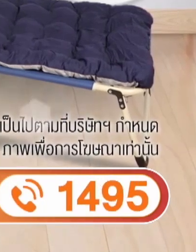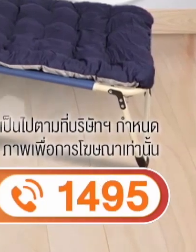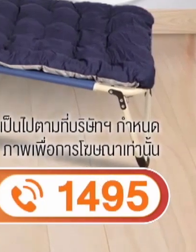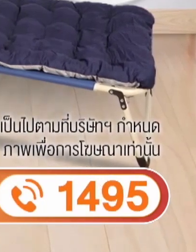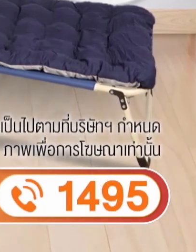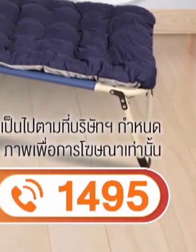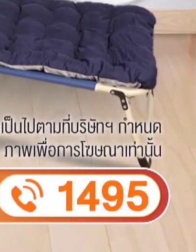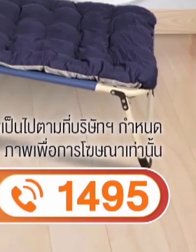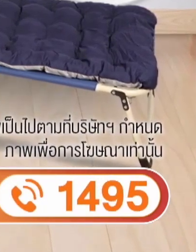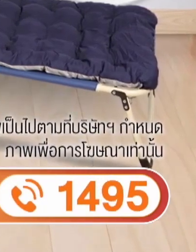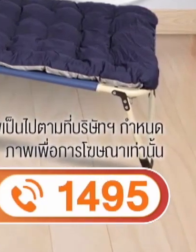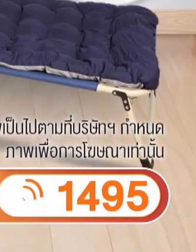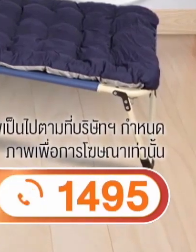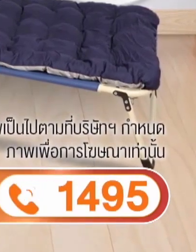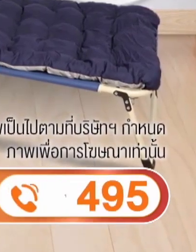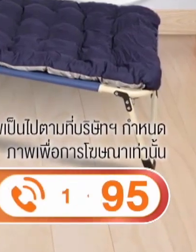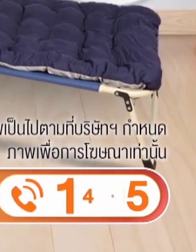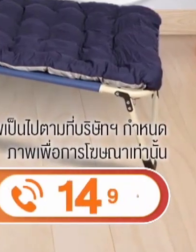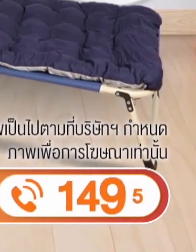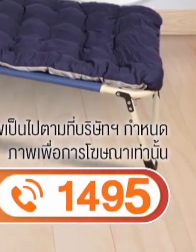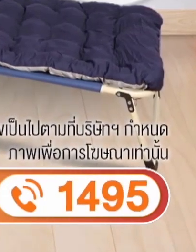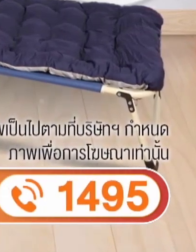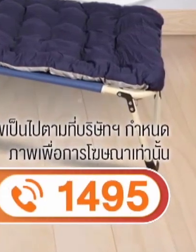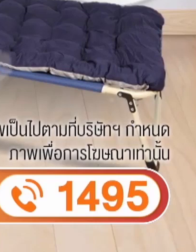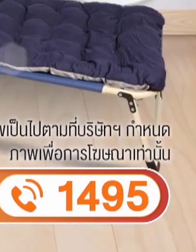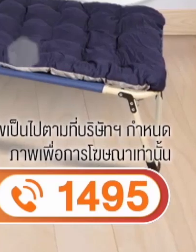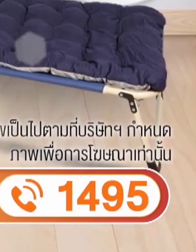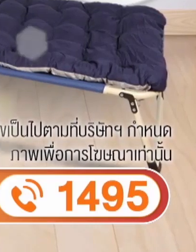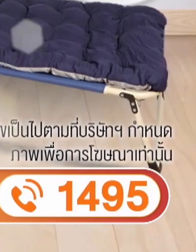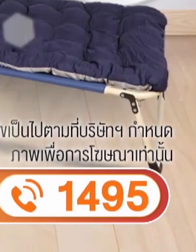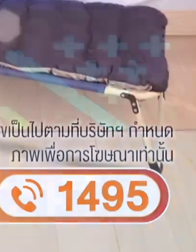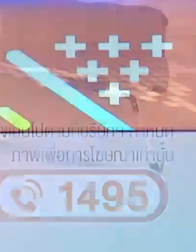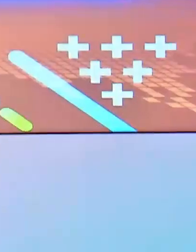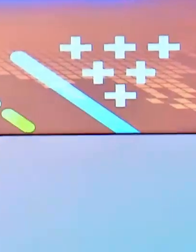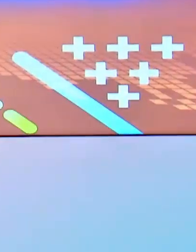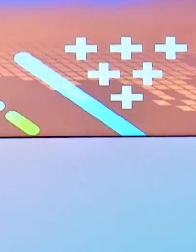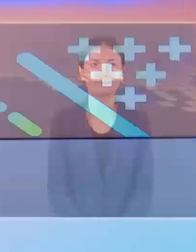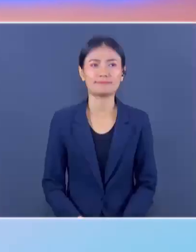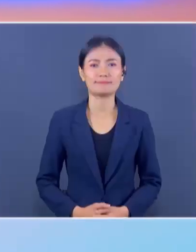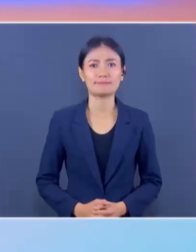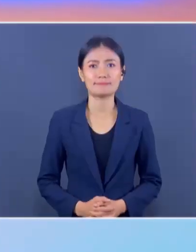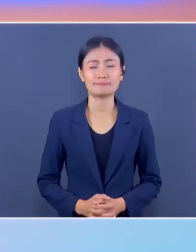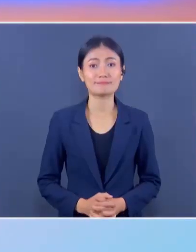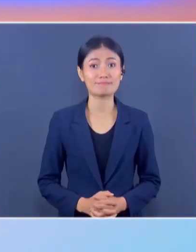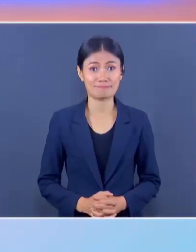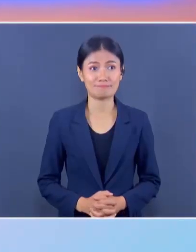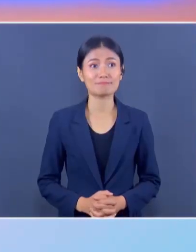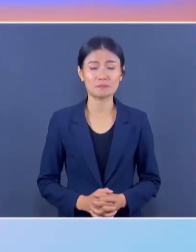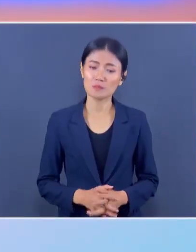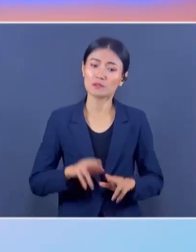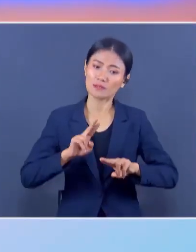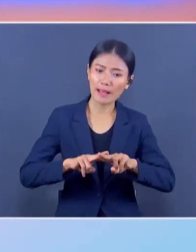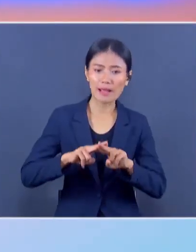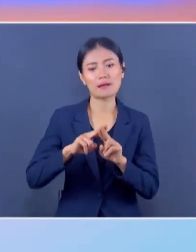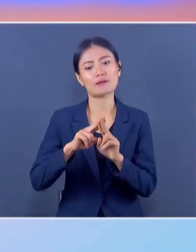590บาทเท่านั้นรีบโทรมาด่วนครับที่เบอร์ 1495โอ้โหก็ต้องบอกเลยนะคะไม่ว่าจะนั่ง